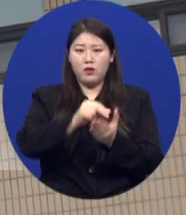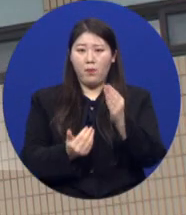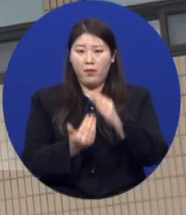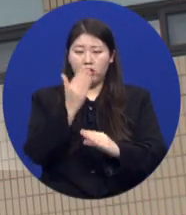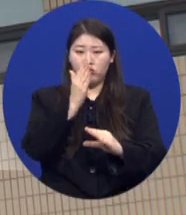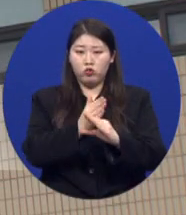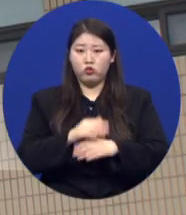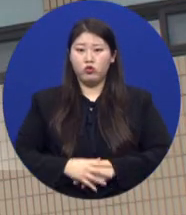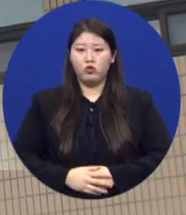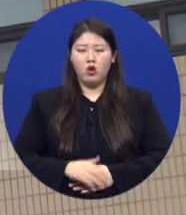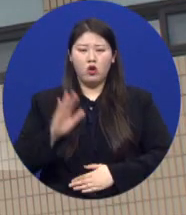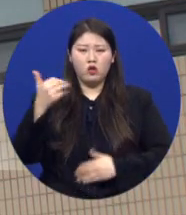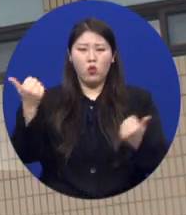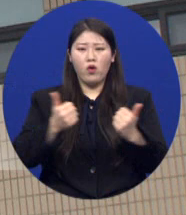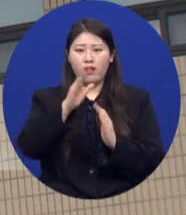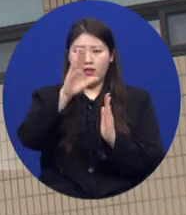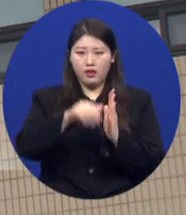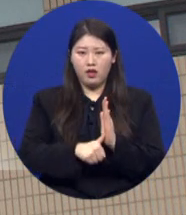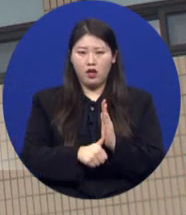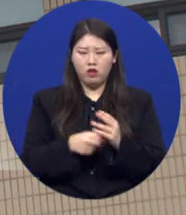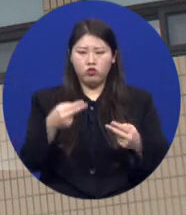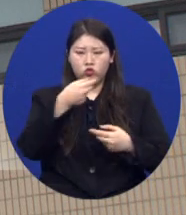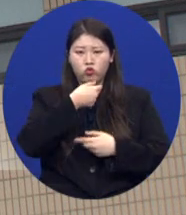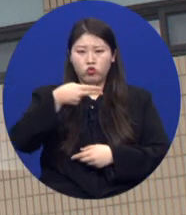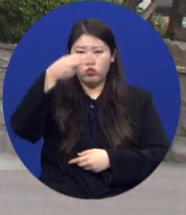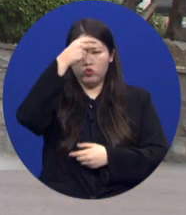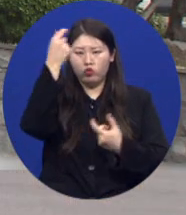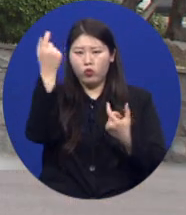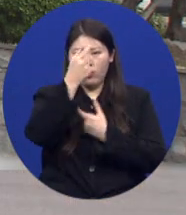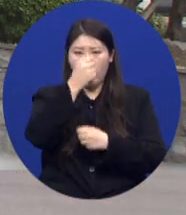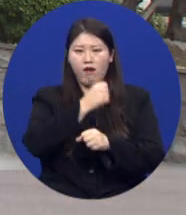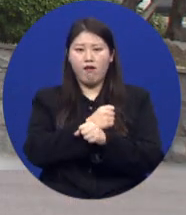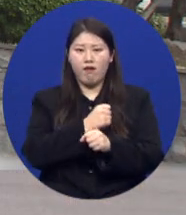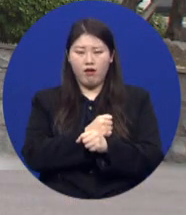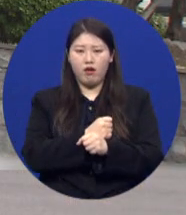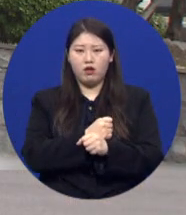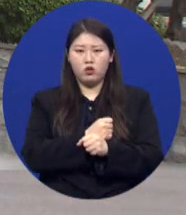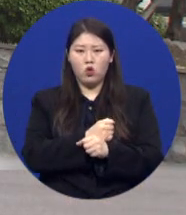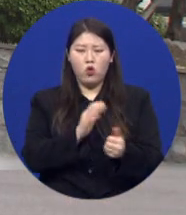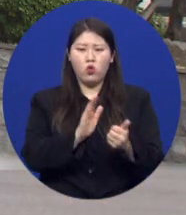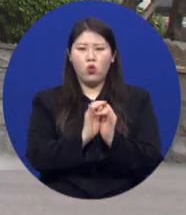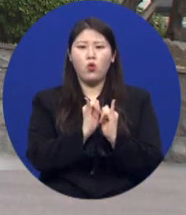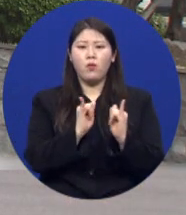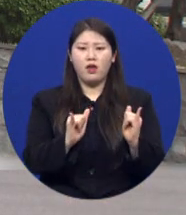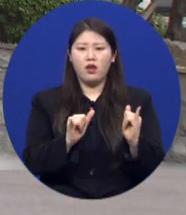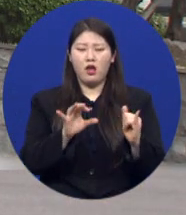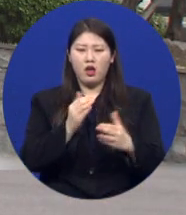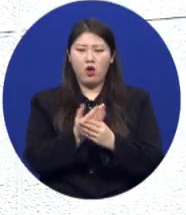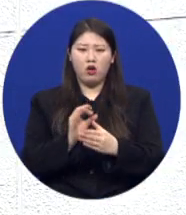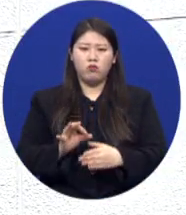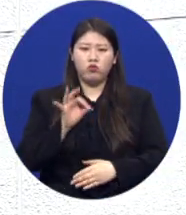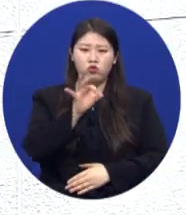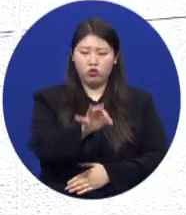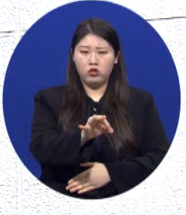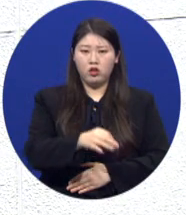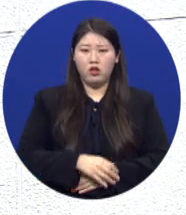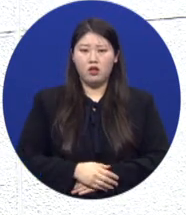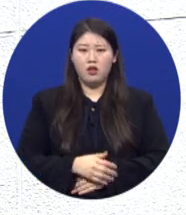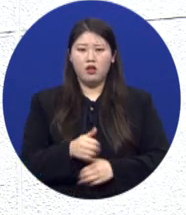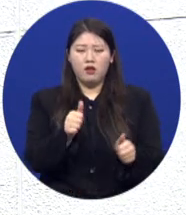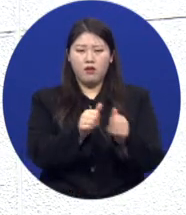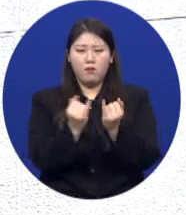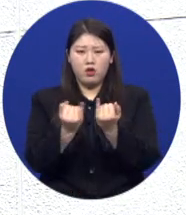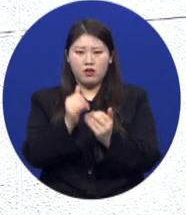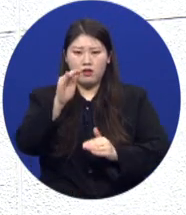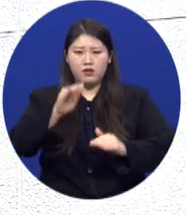최근 출입기자 간담회에서 술에 취해 도우미에게 현금을 준다며 성인지 감수성이 떨어지는 발언을 하고